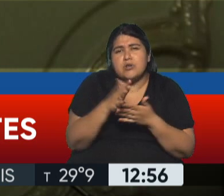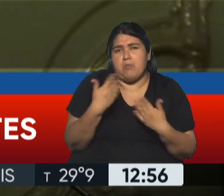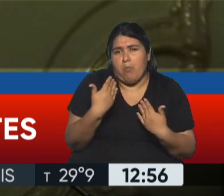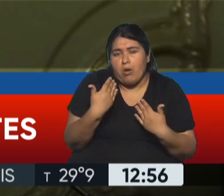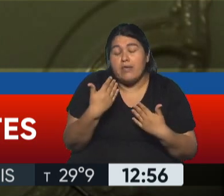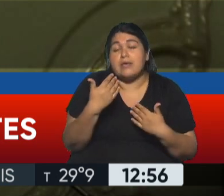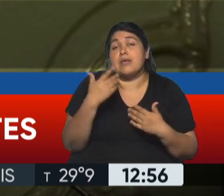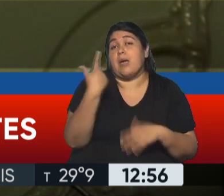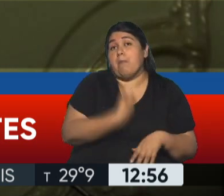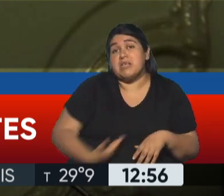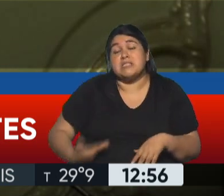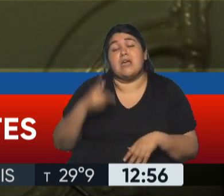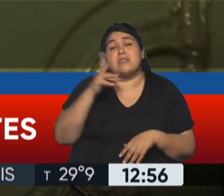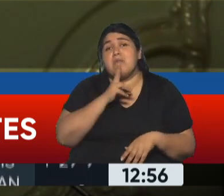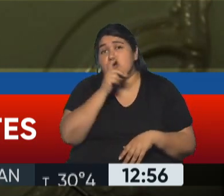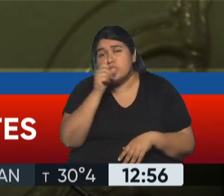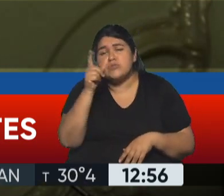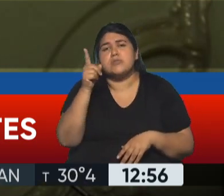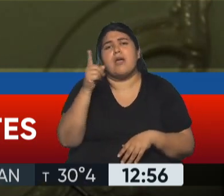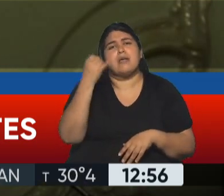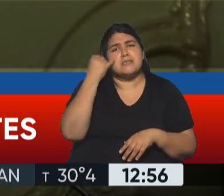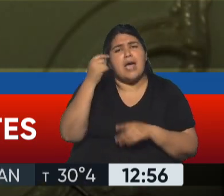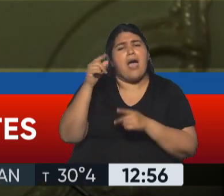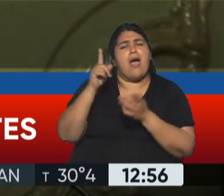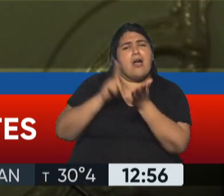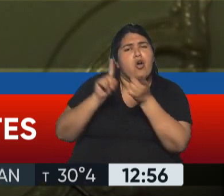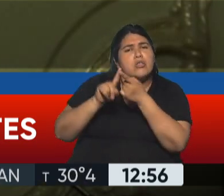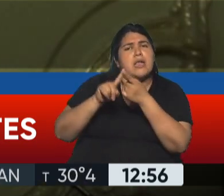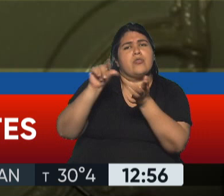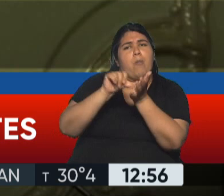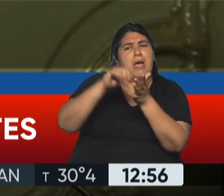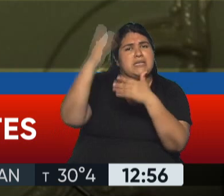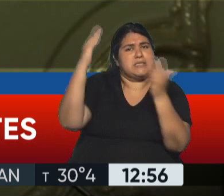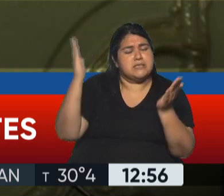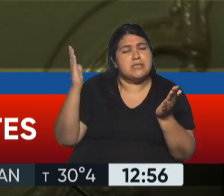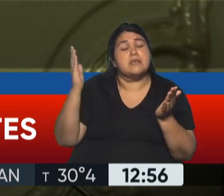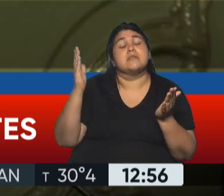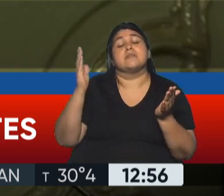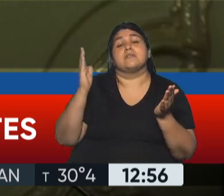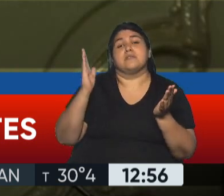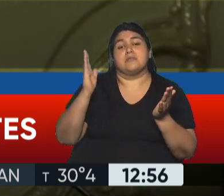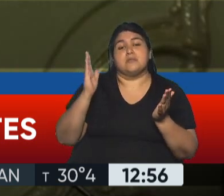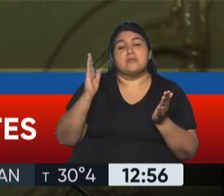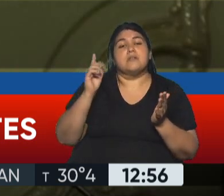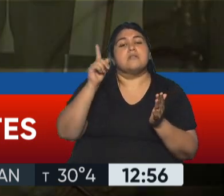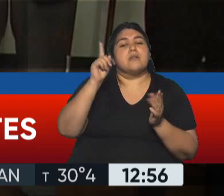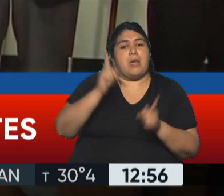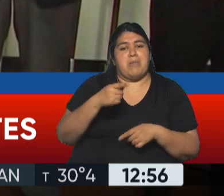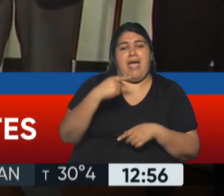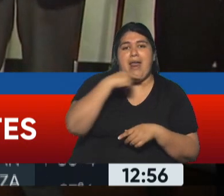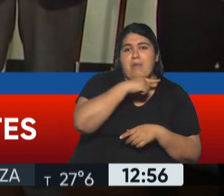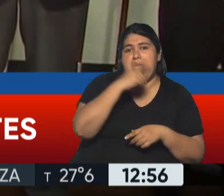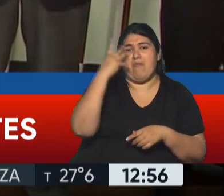президенту Путину обращались представители ряда стран Европейского Союза, включая Германию,